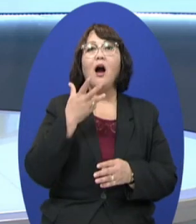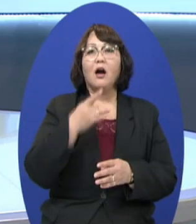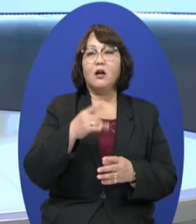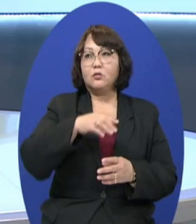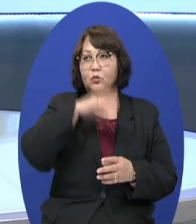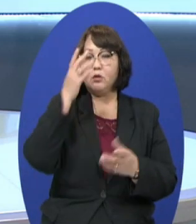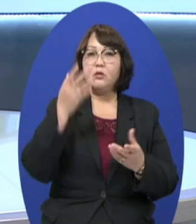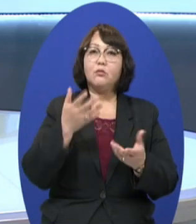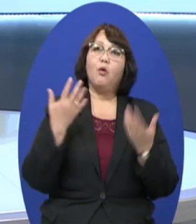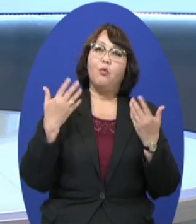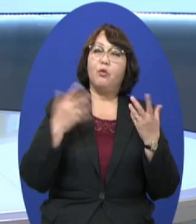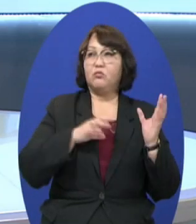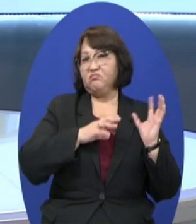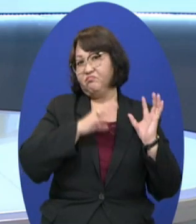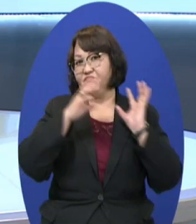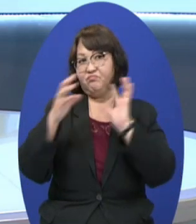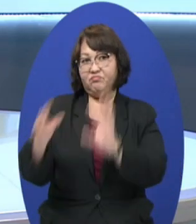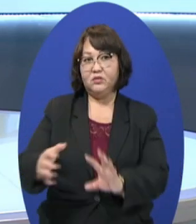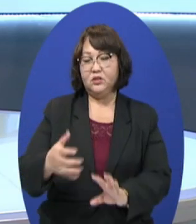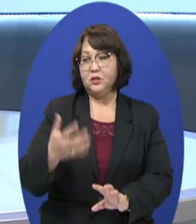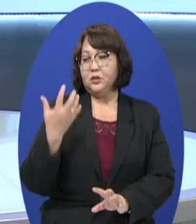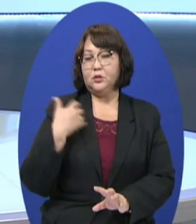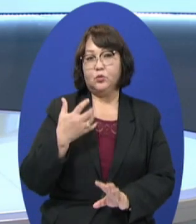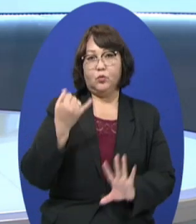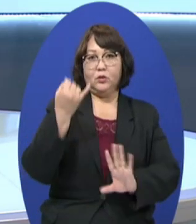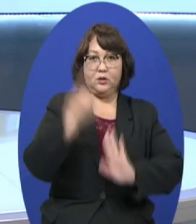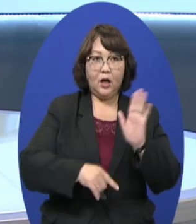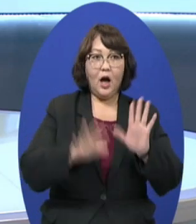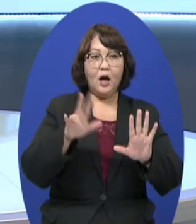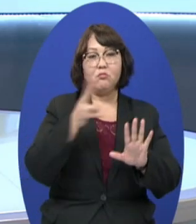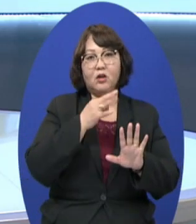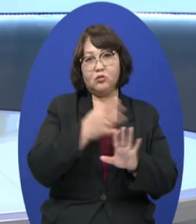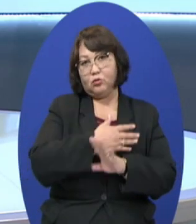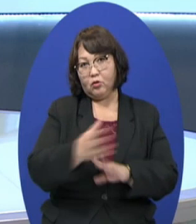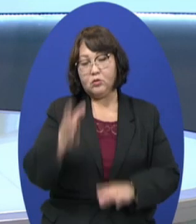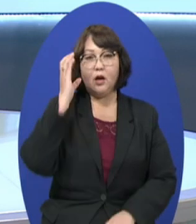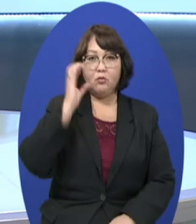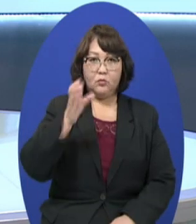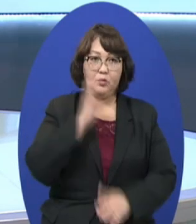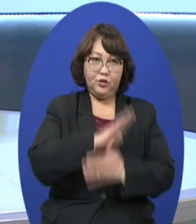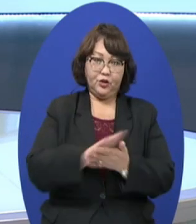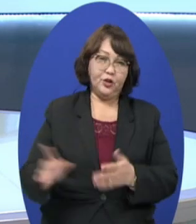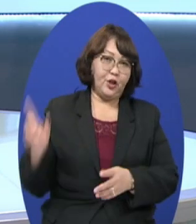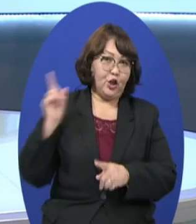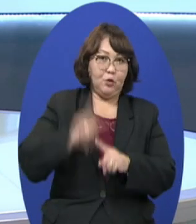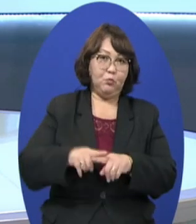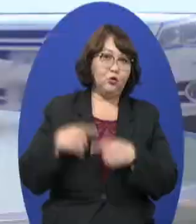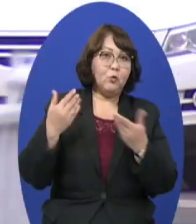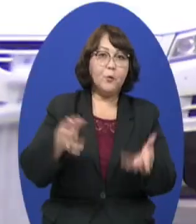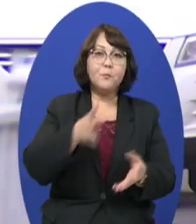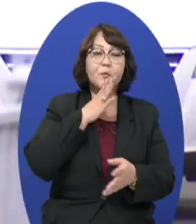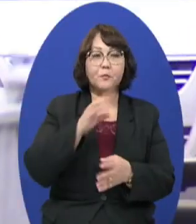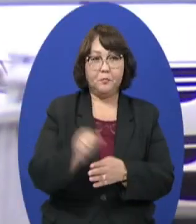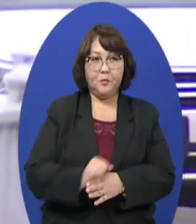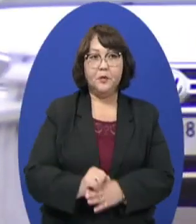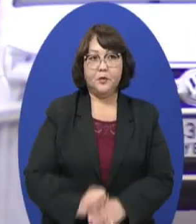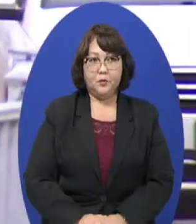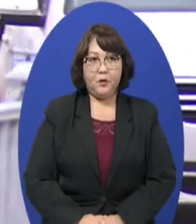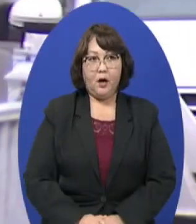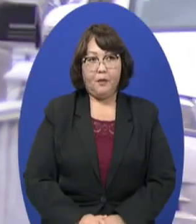буюу 6 дугаар сарын 10-наас цуслангийн чиглэлд нийтийн тээврээр үйлчлэхээр бэлтгэл ажлыг хангаж байна.